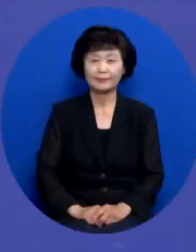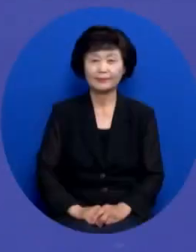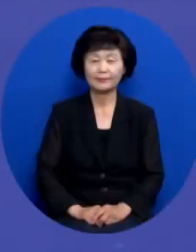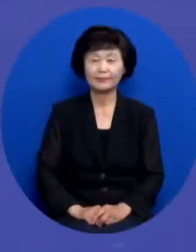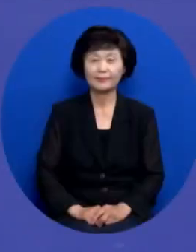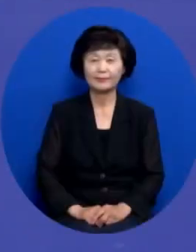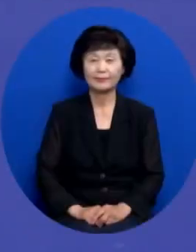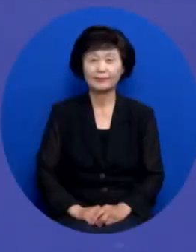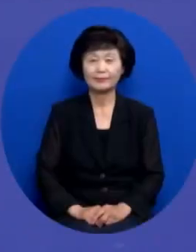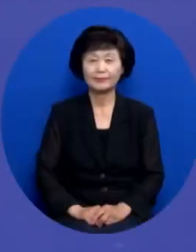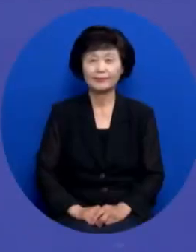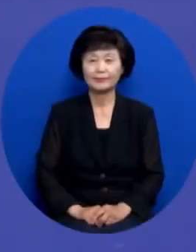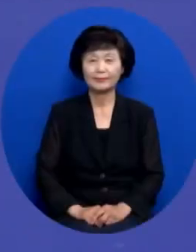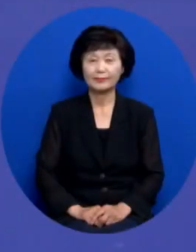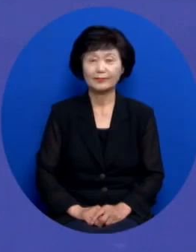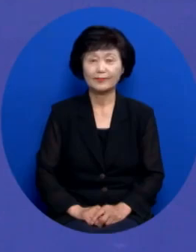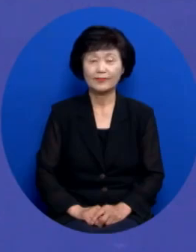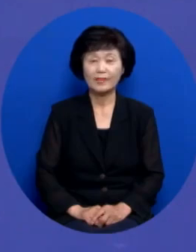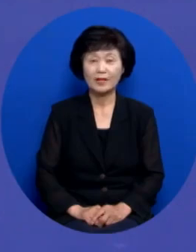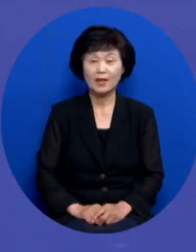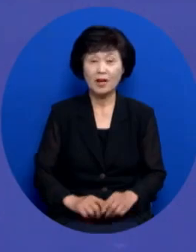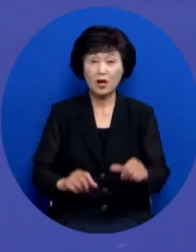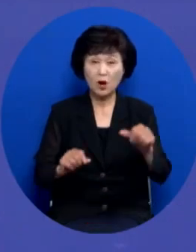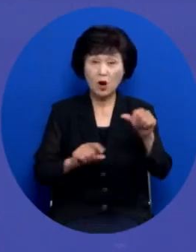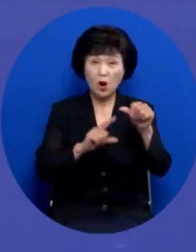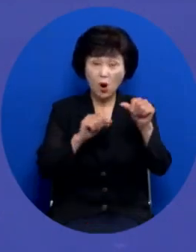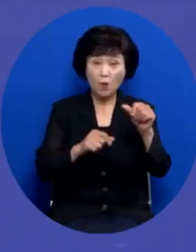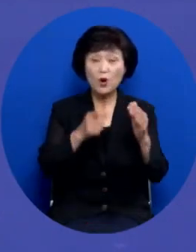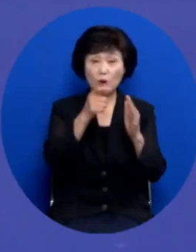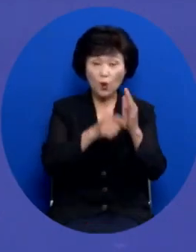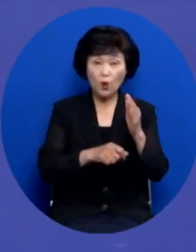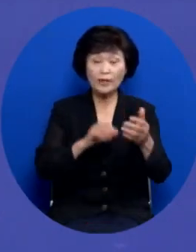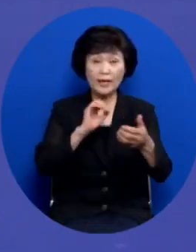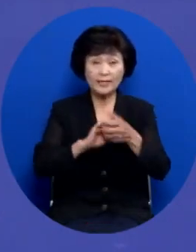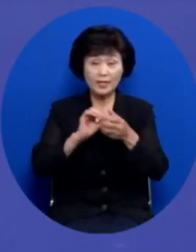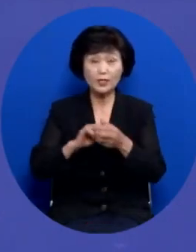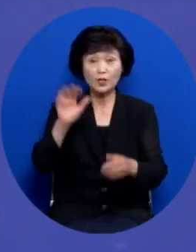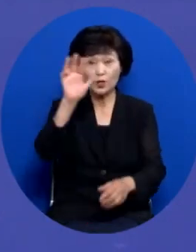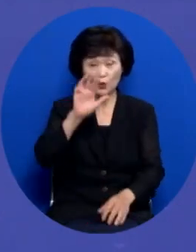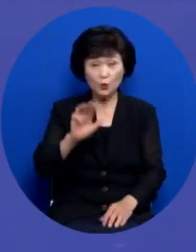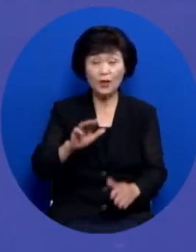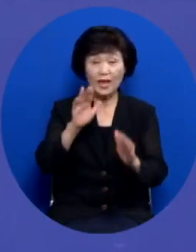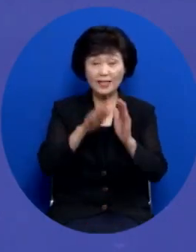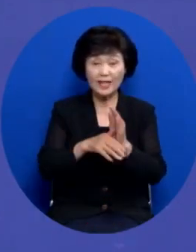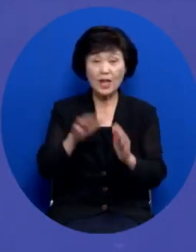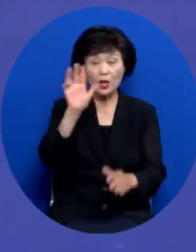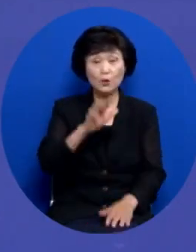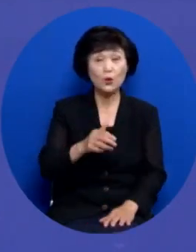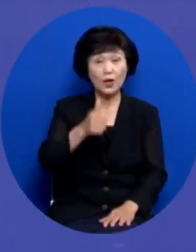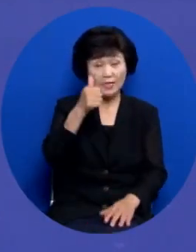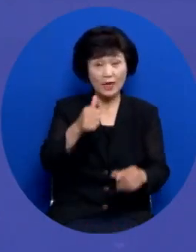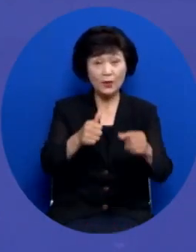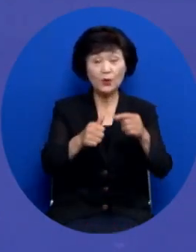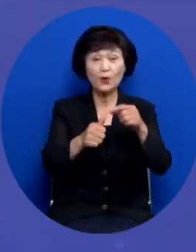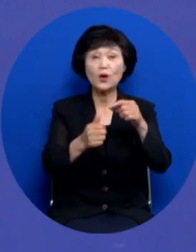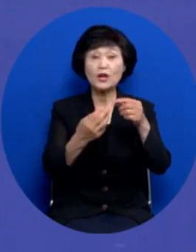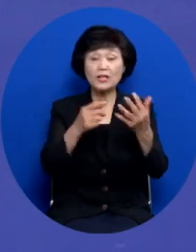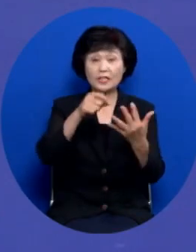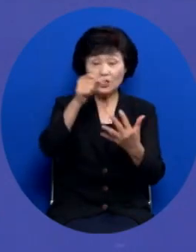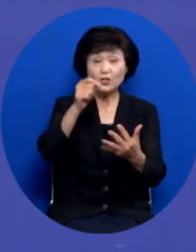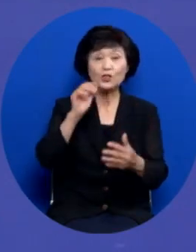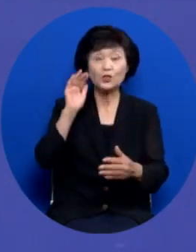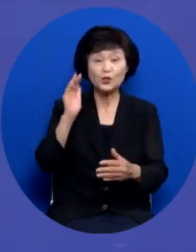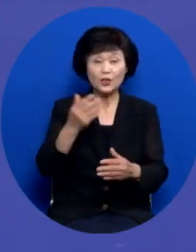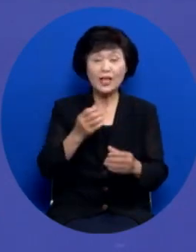피플앤 이슈 시간입니다. 지난 5월 교단 정기총회에서 총회장으로 선출된 기독교 대한성결교회 임서궁